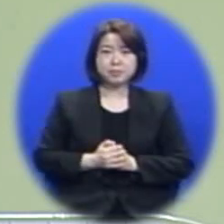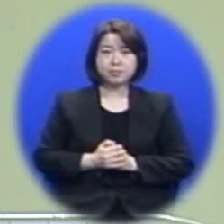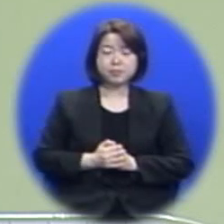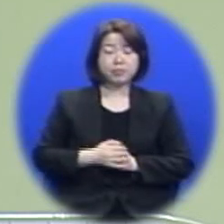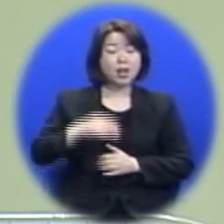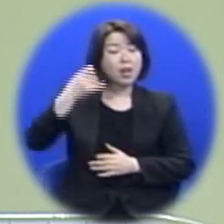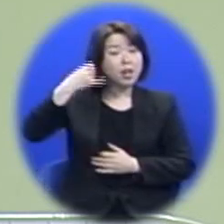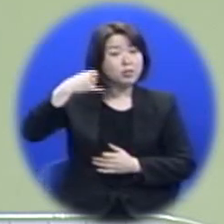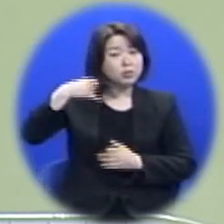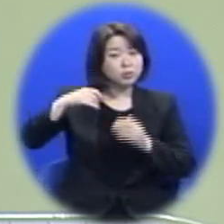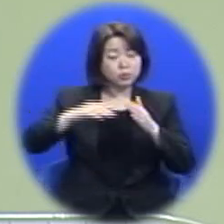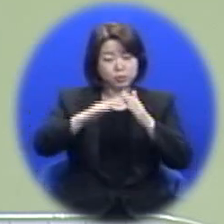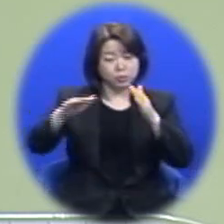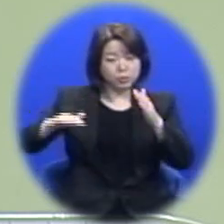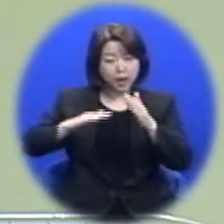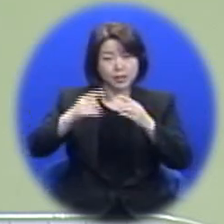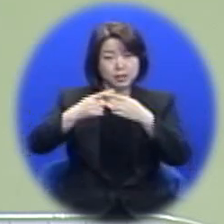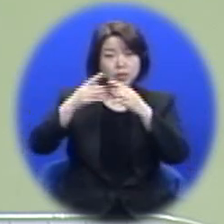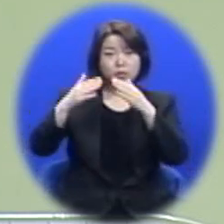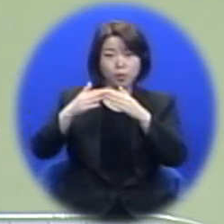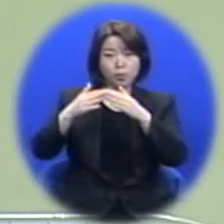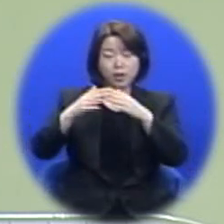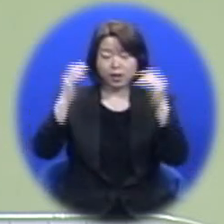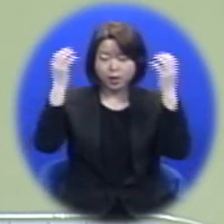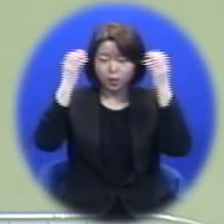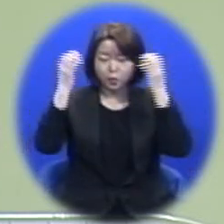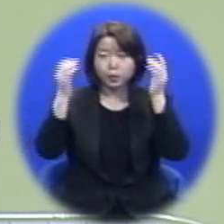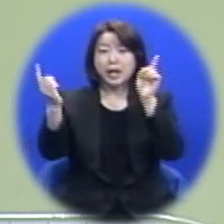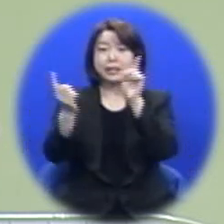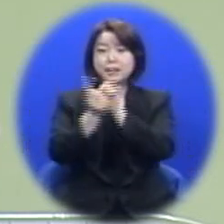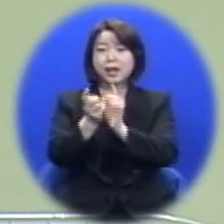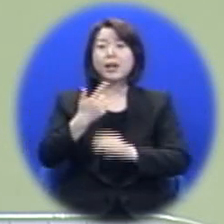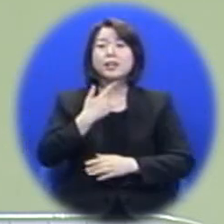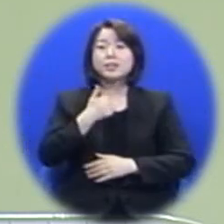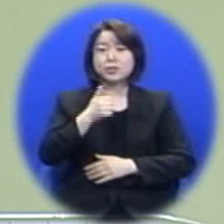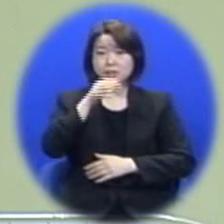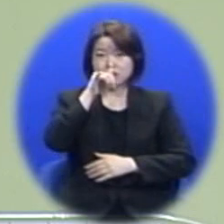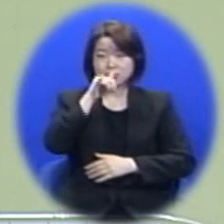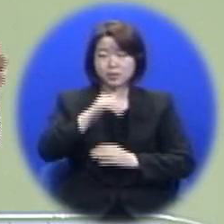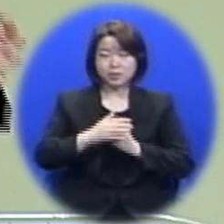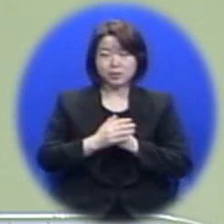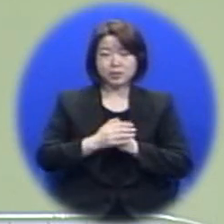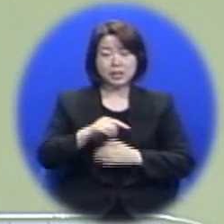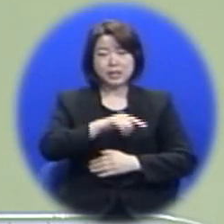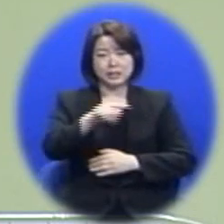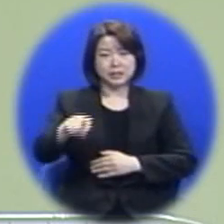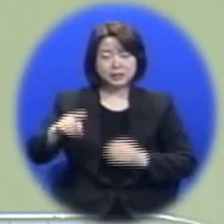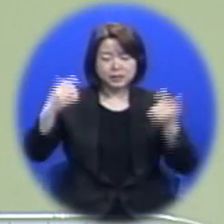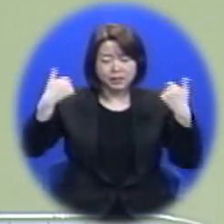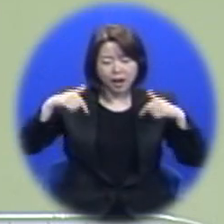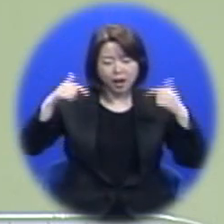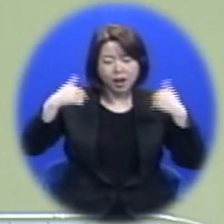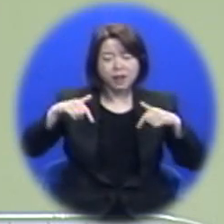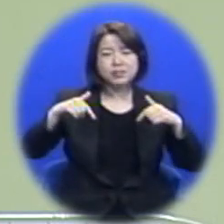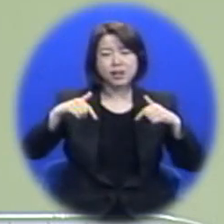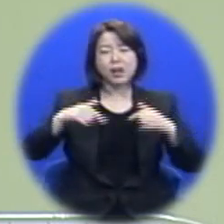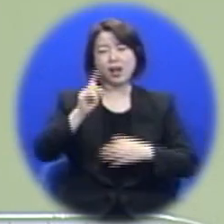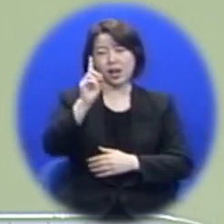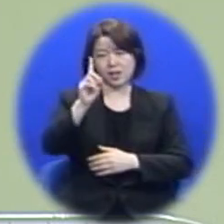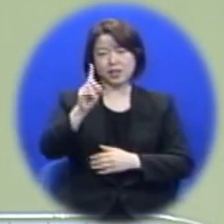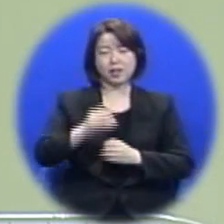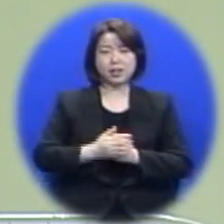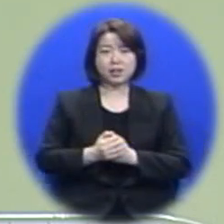중국 가정교회 권한을 당한 된 시절의 그들은 늘 하나였다는 거예요